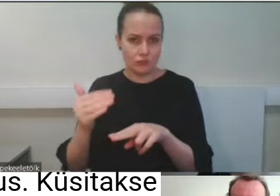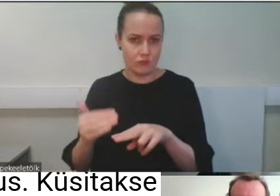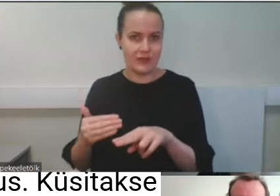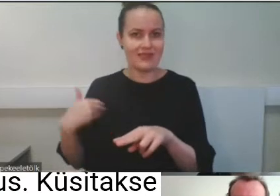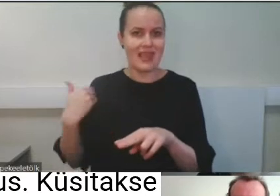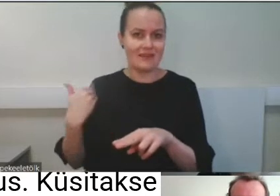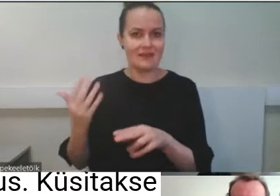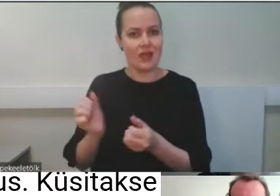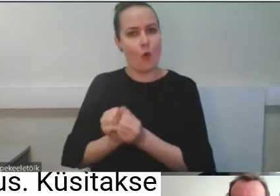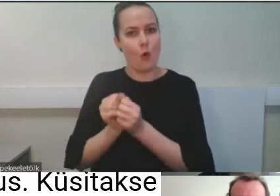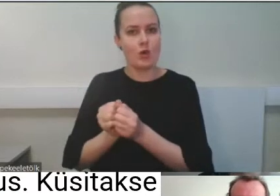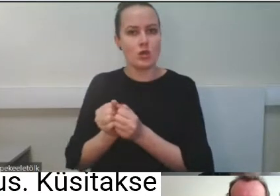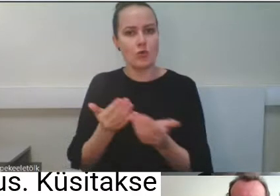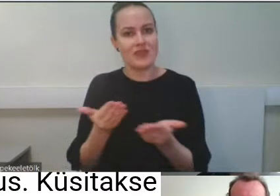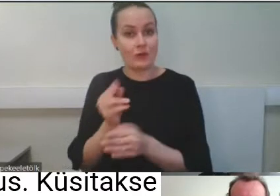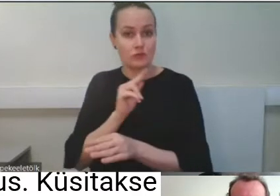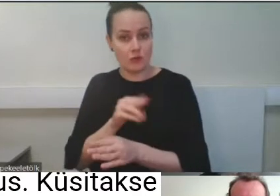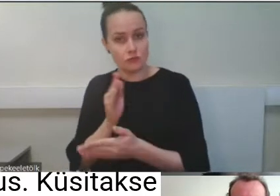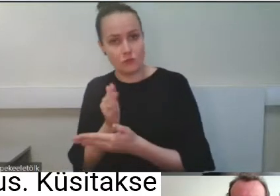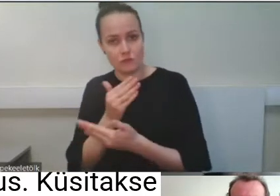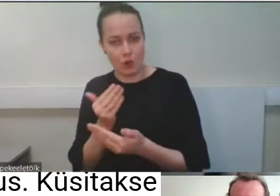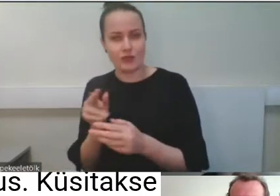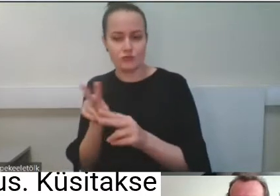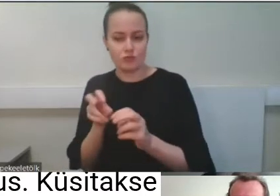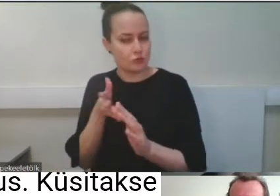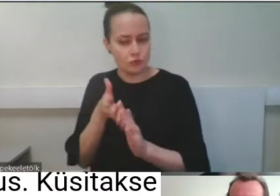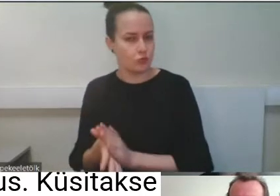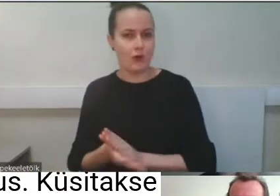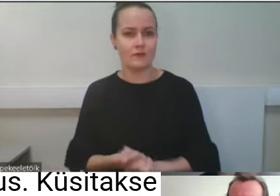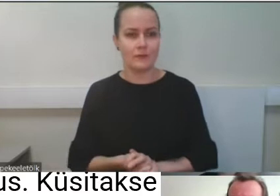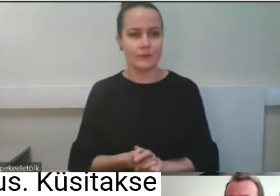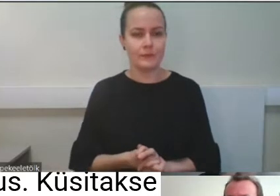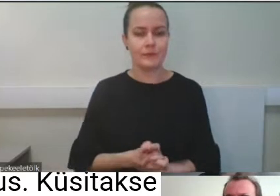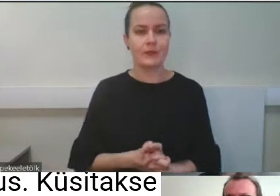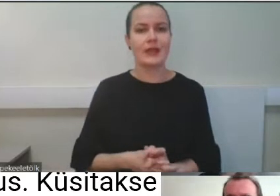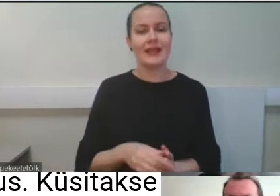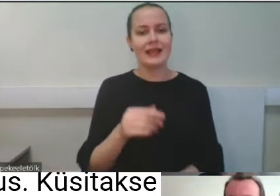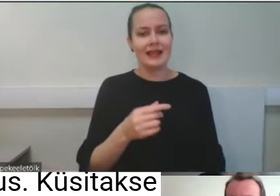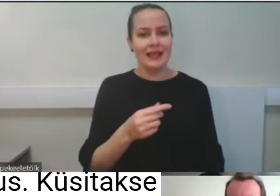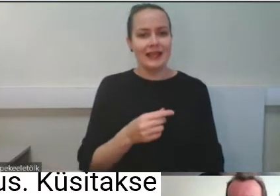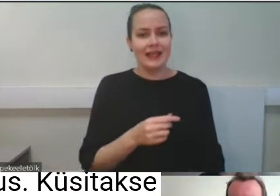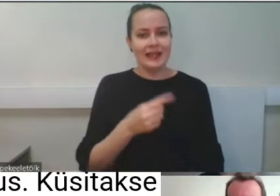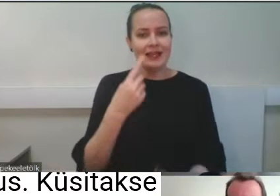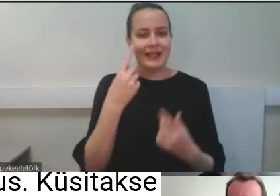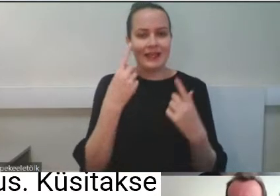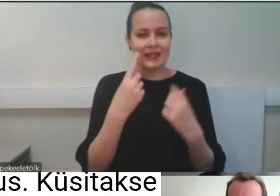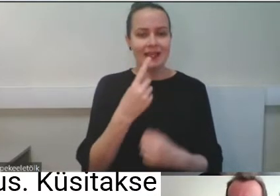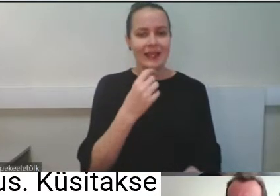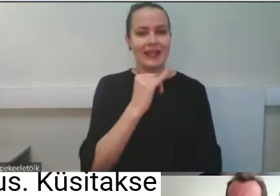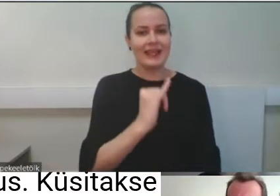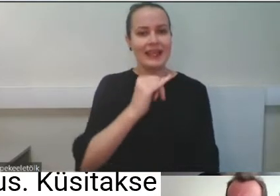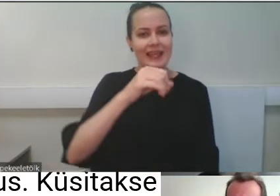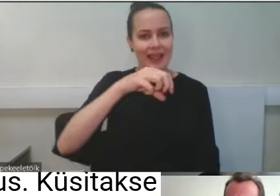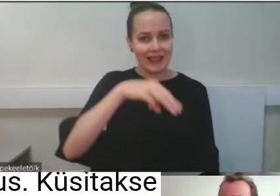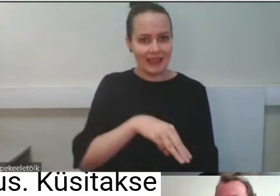haiguse olemasolu ja tegevuspiiranguid, aga siin on ka väga detailne küsimustik erinevate krooniliste haiguste ja